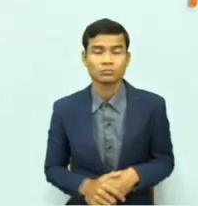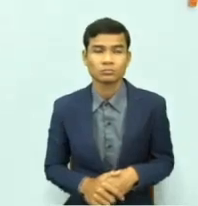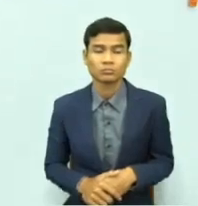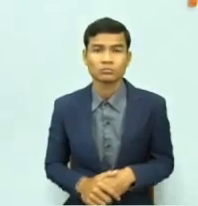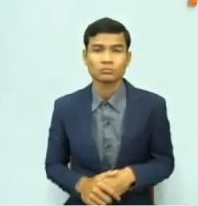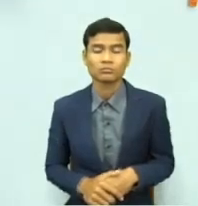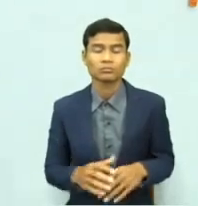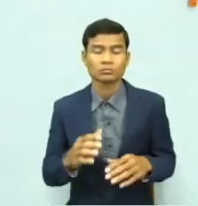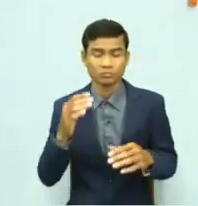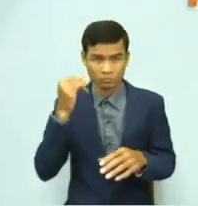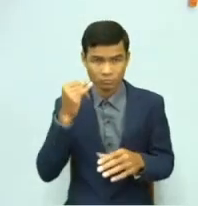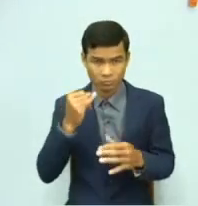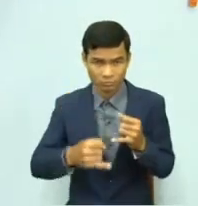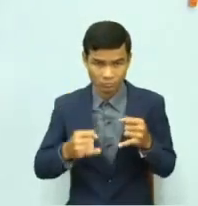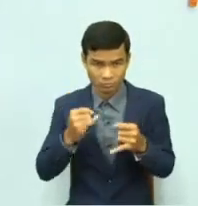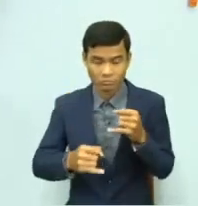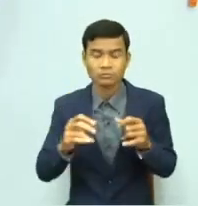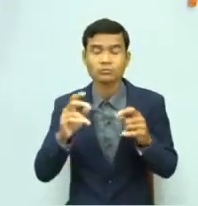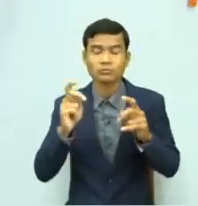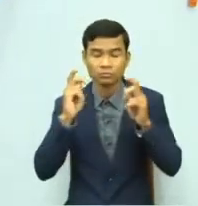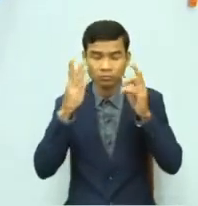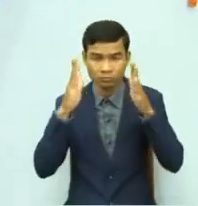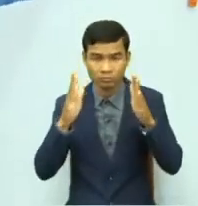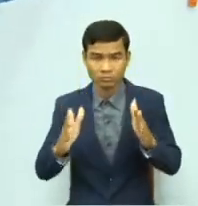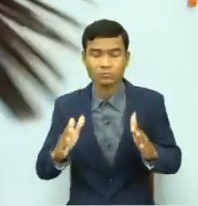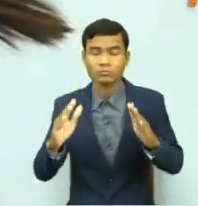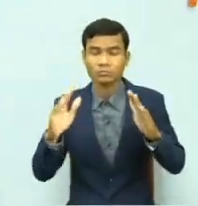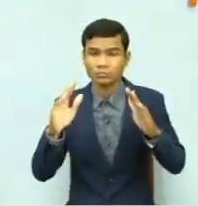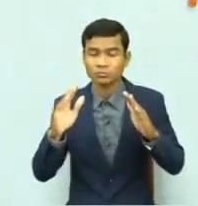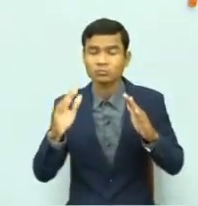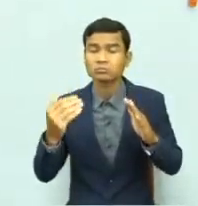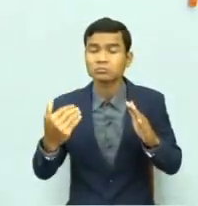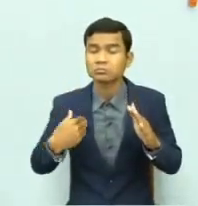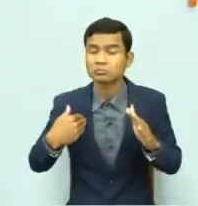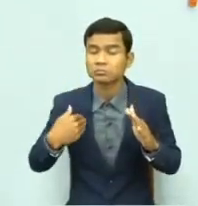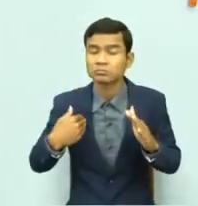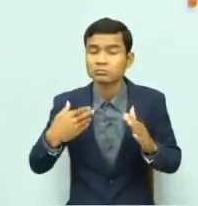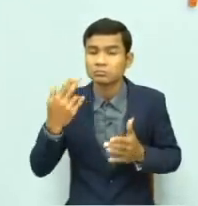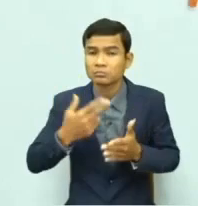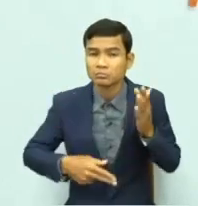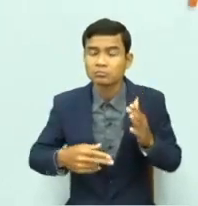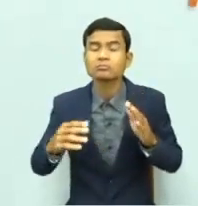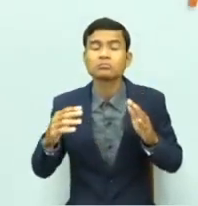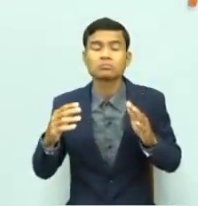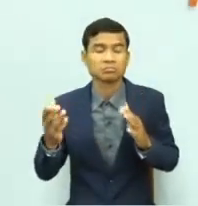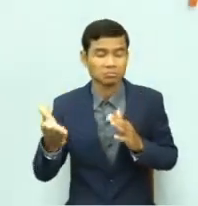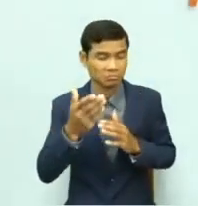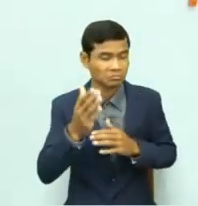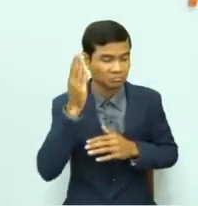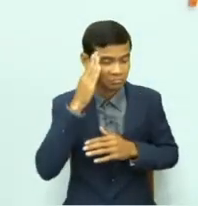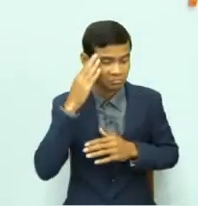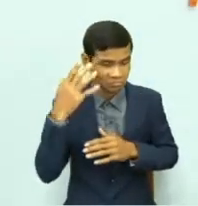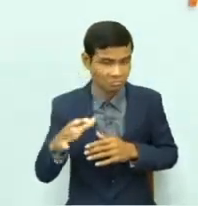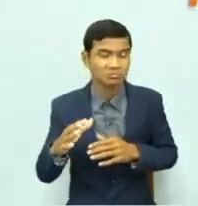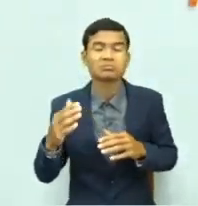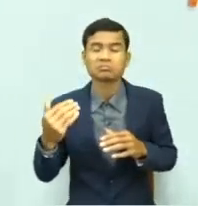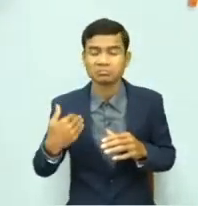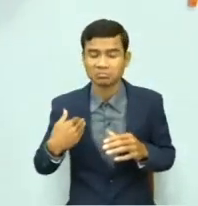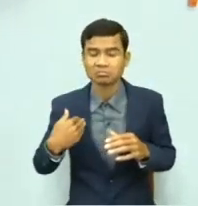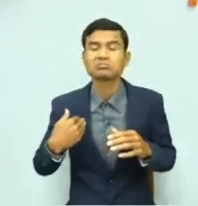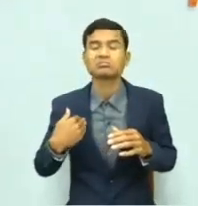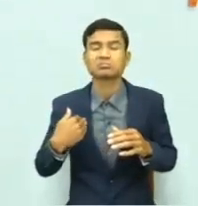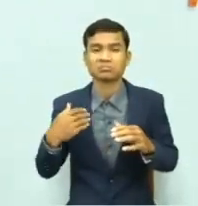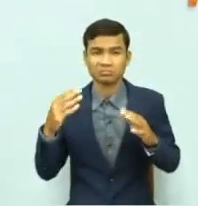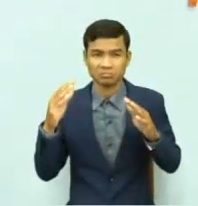Chà chẳng trong khói cứ nẹp kru miên. Miên ở vầy ta con. Chà con thằng ạ khá nhiệt đăng hai cứ nẹp kru